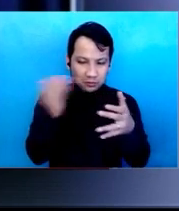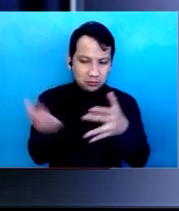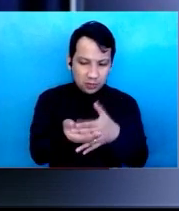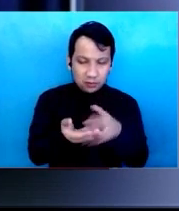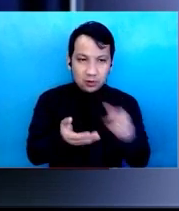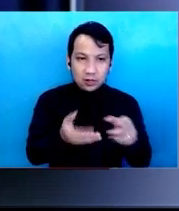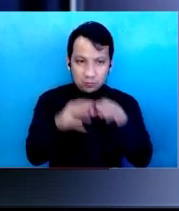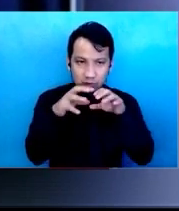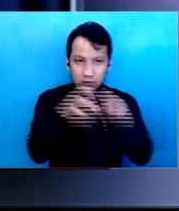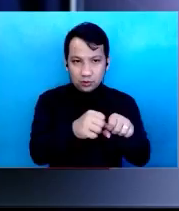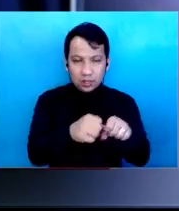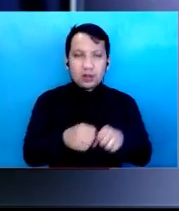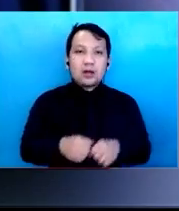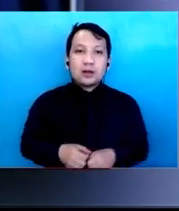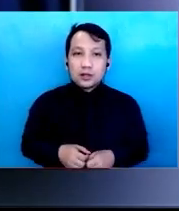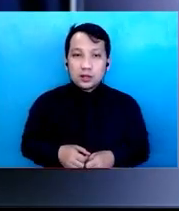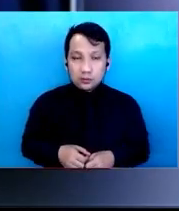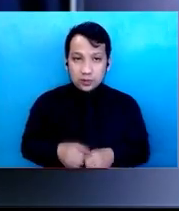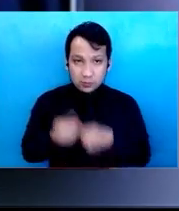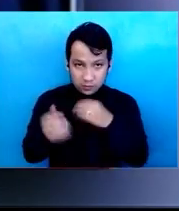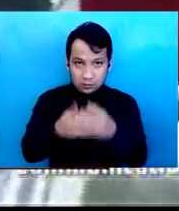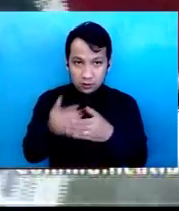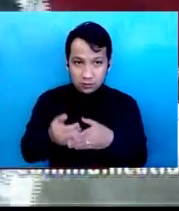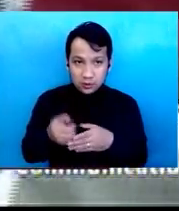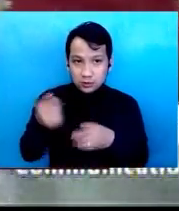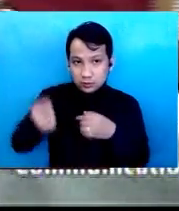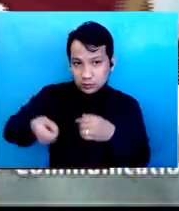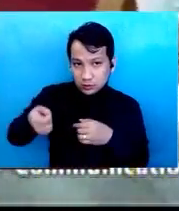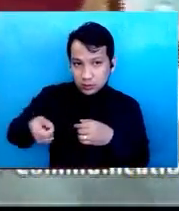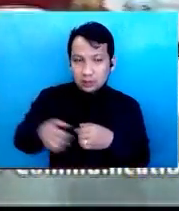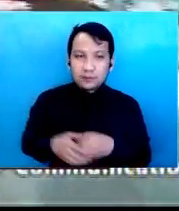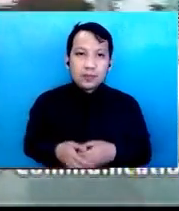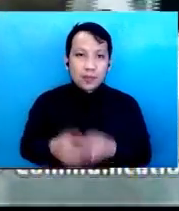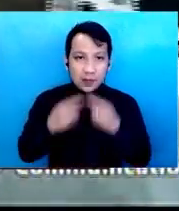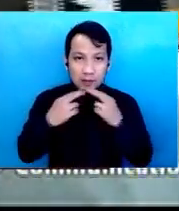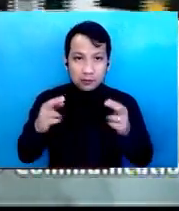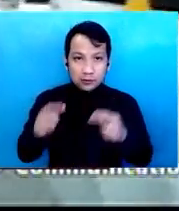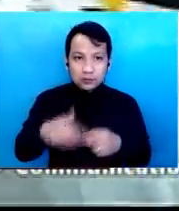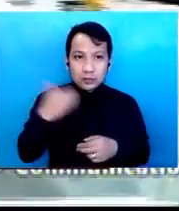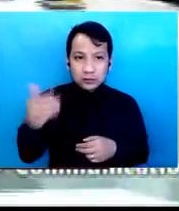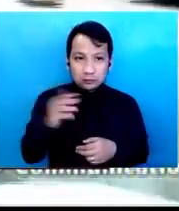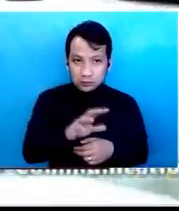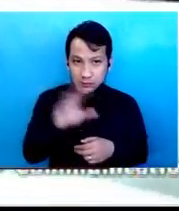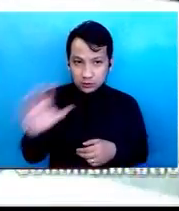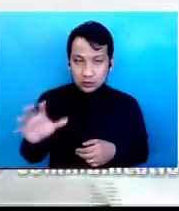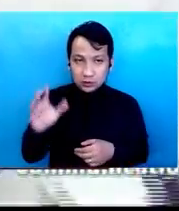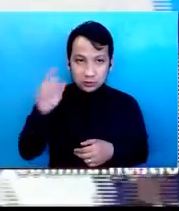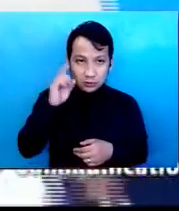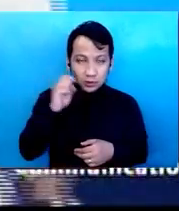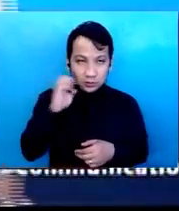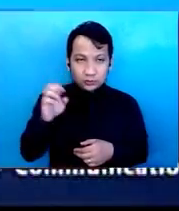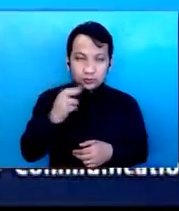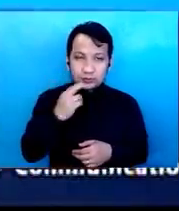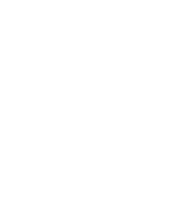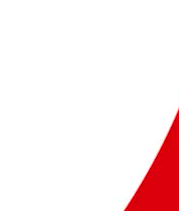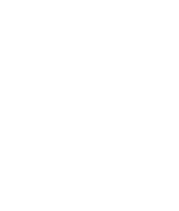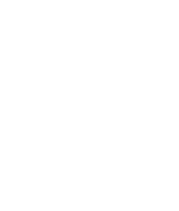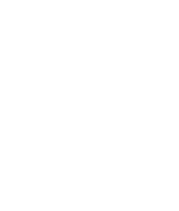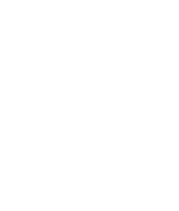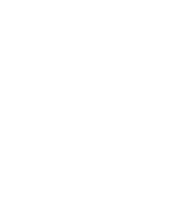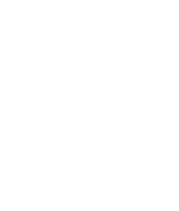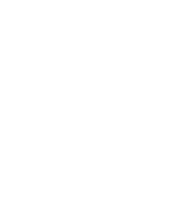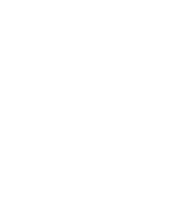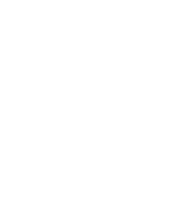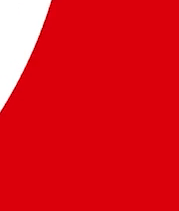hulihin natin, ipoprosecute po natin. Nagbabalita mula sa frontline, Sonia Reyes Esguerra, News 5.